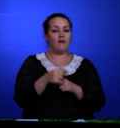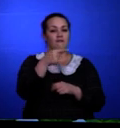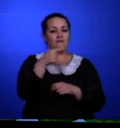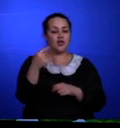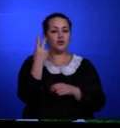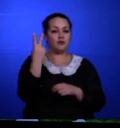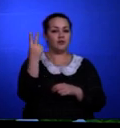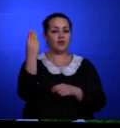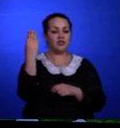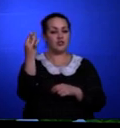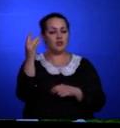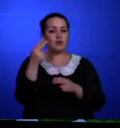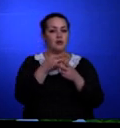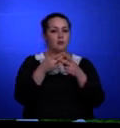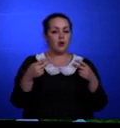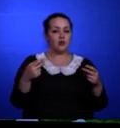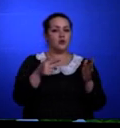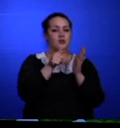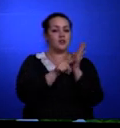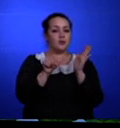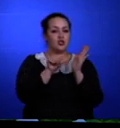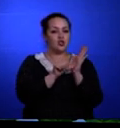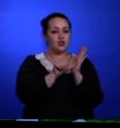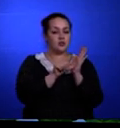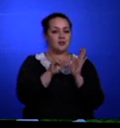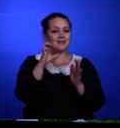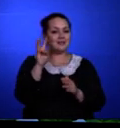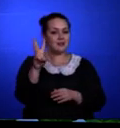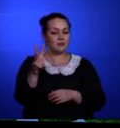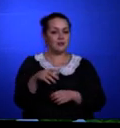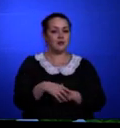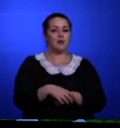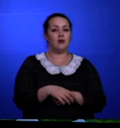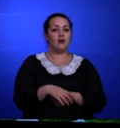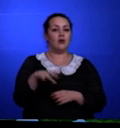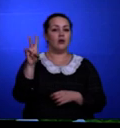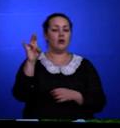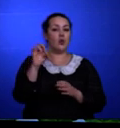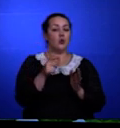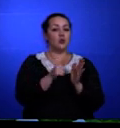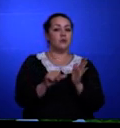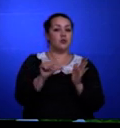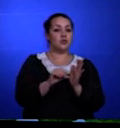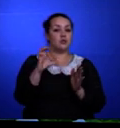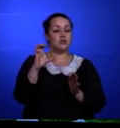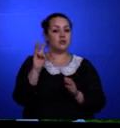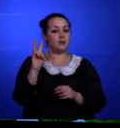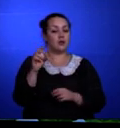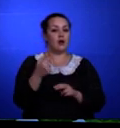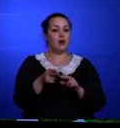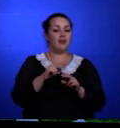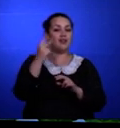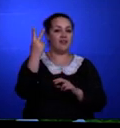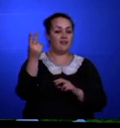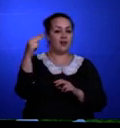и получим 76 сантиметров но 76 сантиметров это две длины